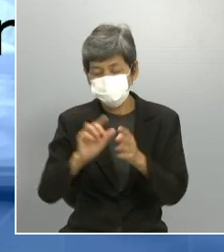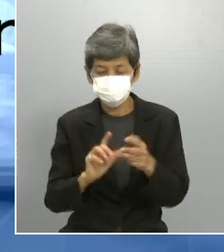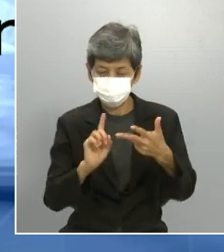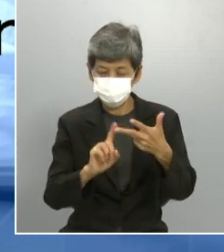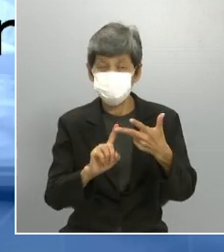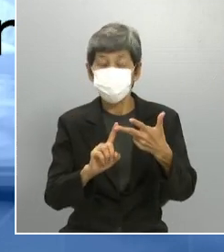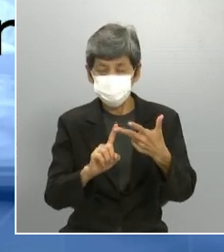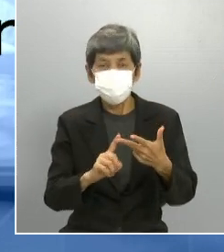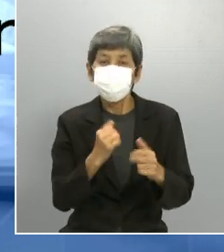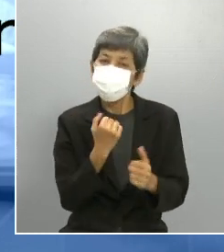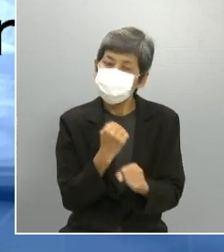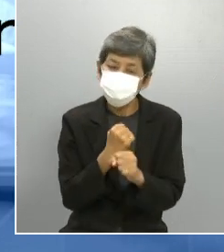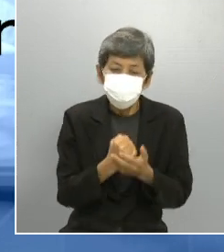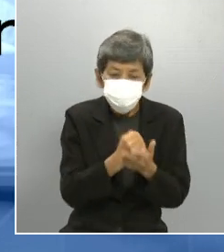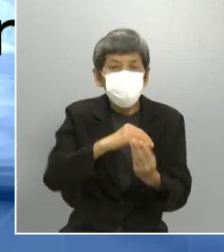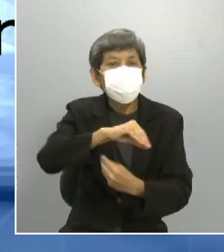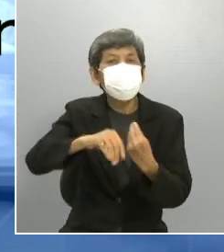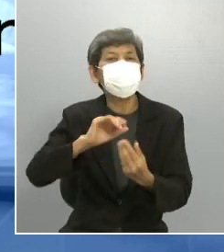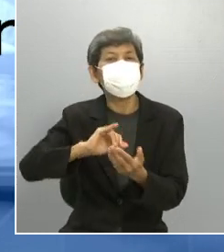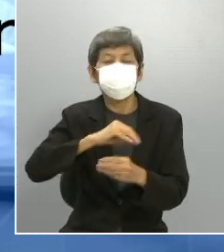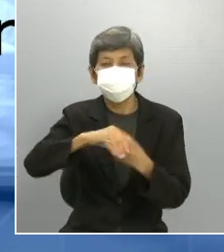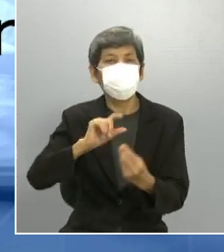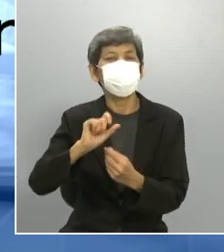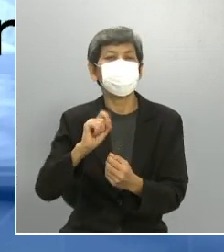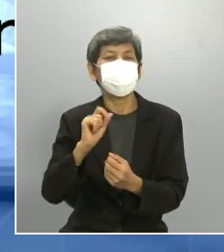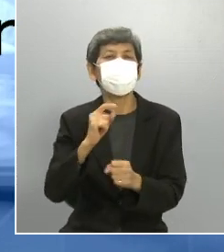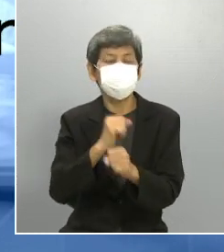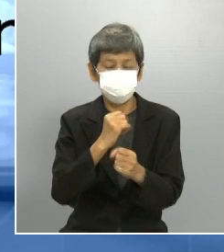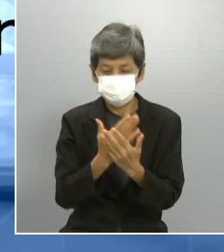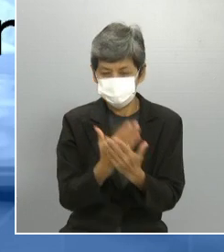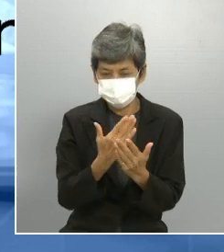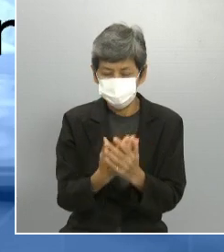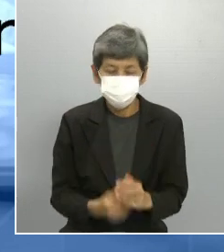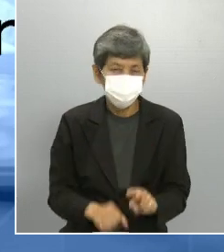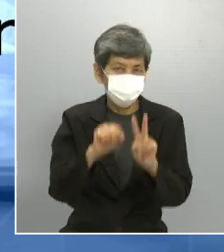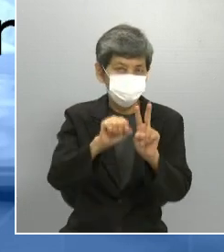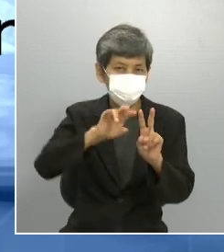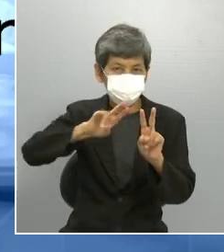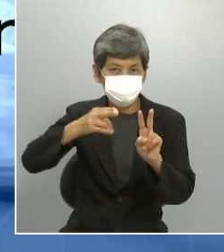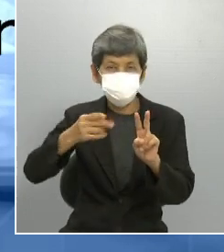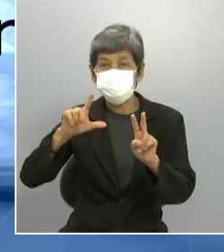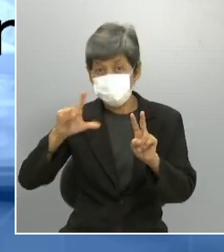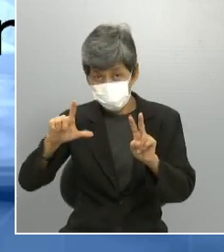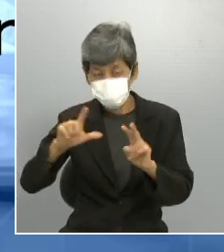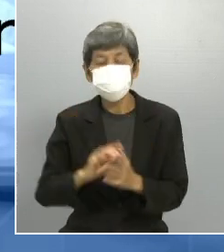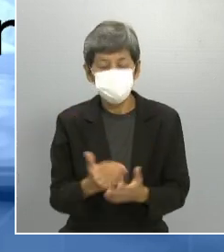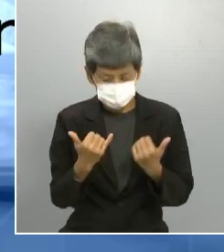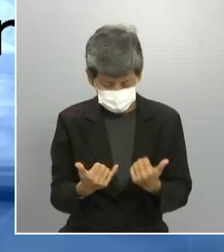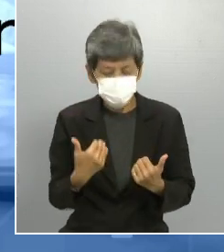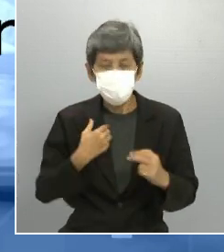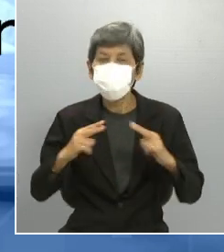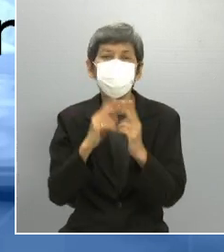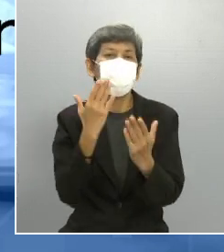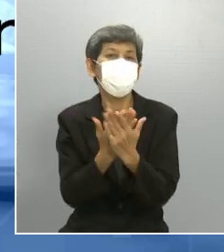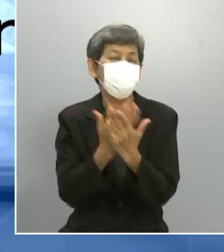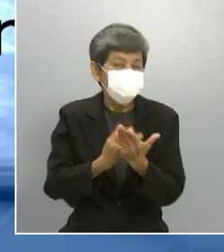3ก็คือนำไปใช้ในการฟื้นฟูเศรษฐกิจและสังคมวงเงิน 2แสนเจ็ดหมื่นล้านบาท 3รายงานนี้ระบุว่าจะส่ง